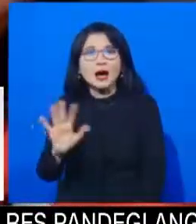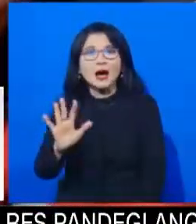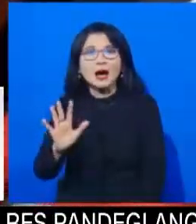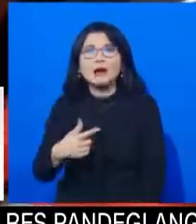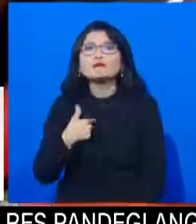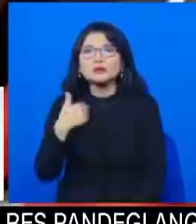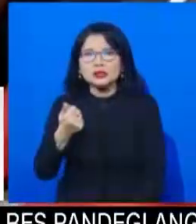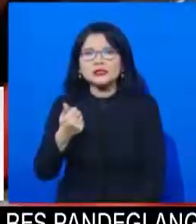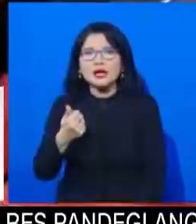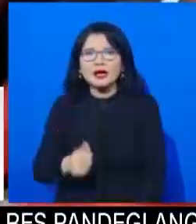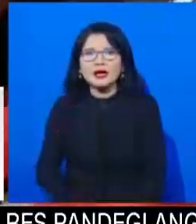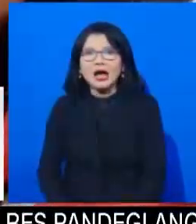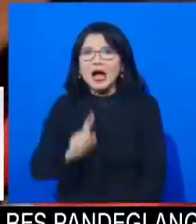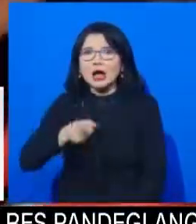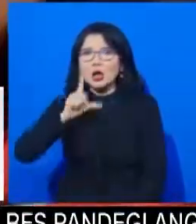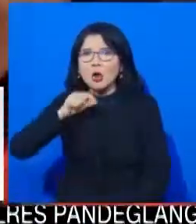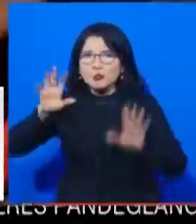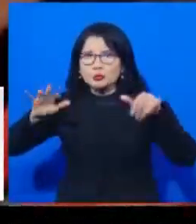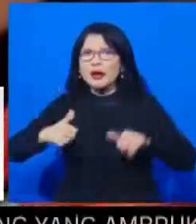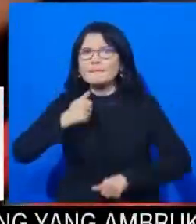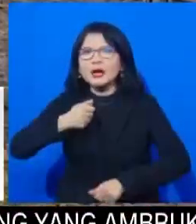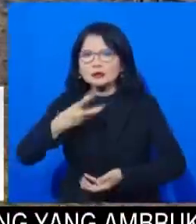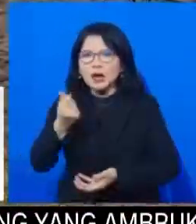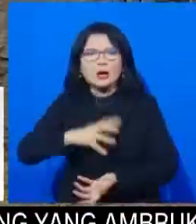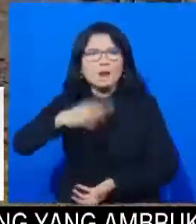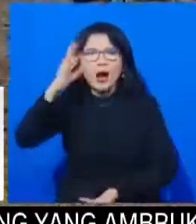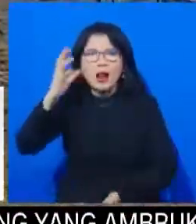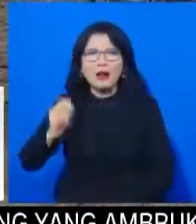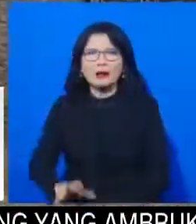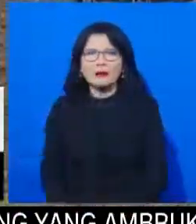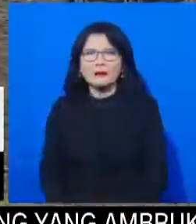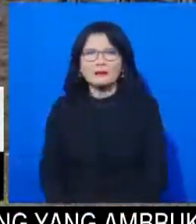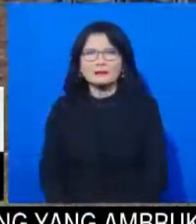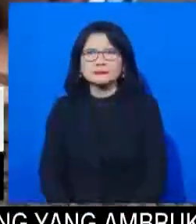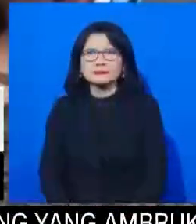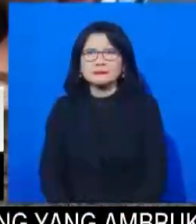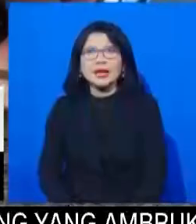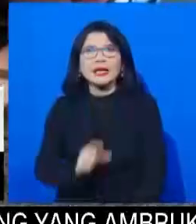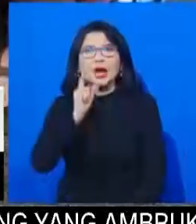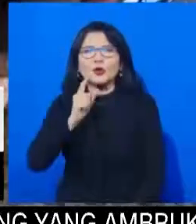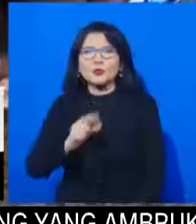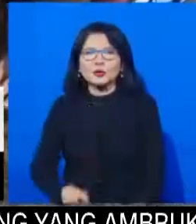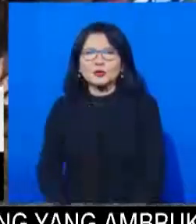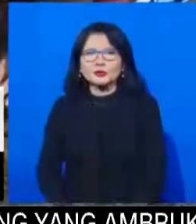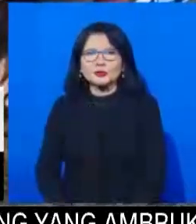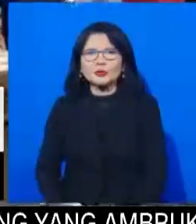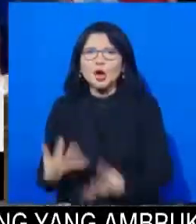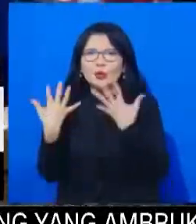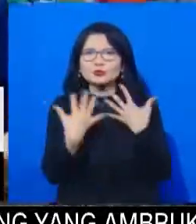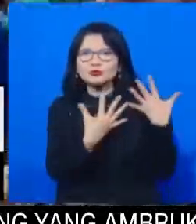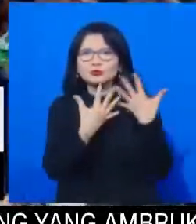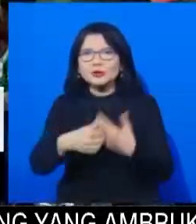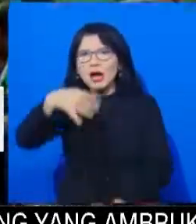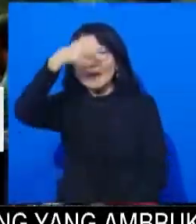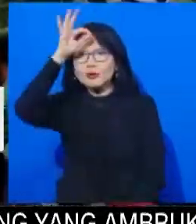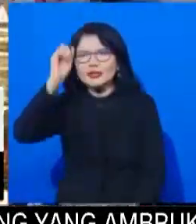sih, kualitas burung bagus pasti harganya juga bagus. Lomba yang digelar dalam rangka HUT Bayangkara ke-77 Polri ini